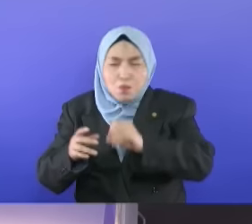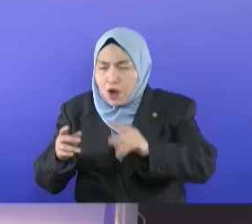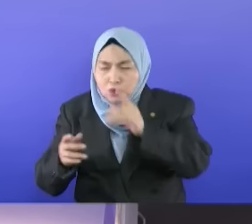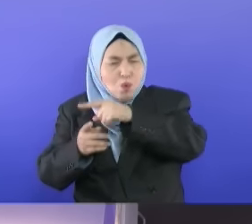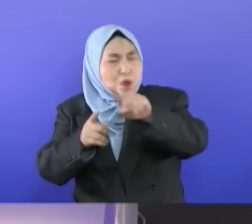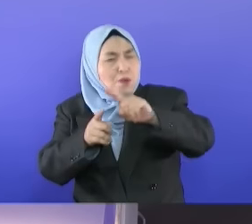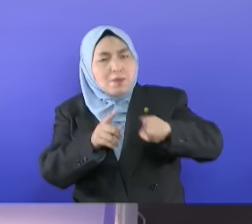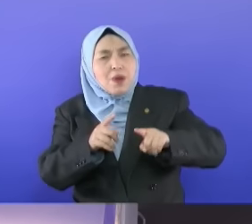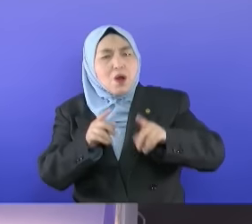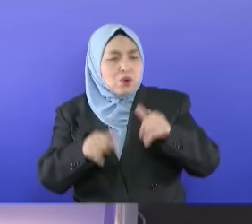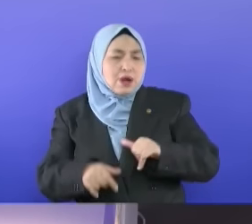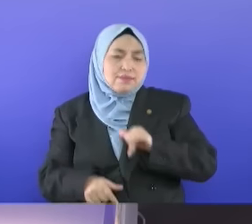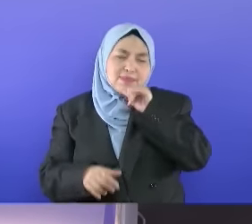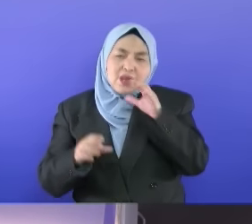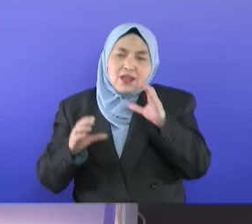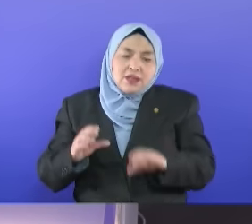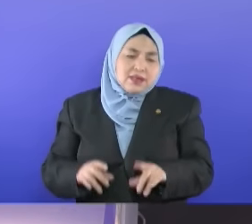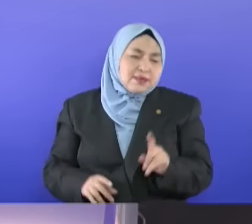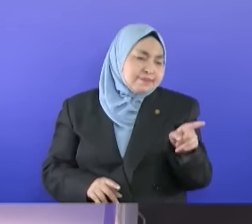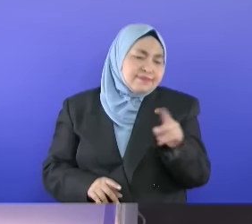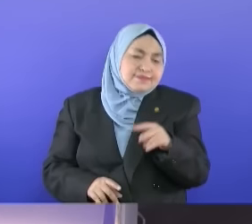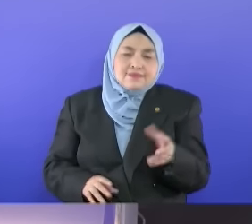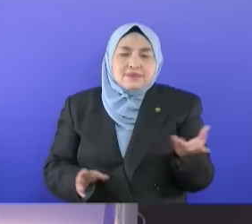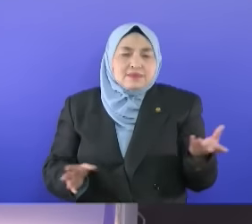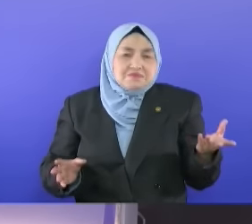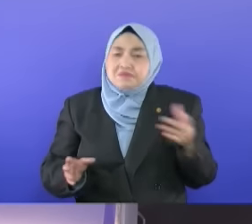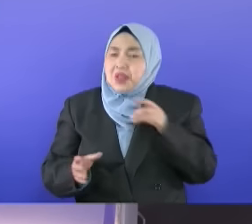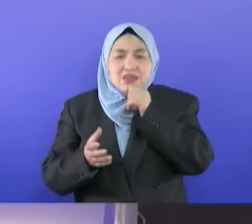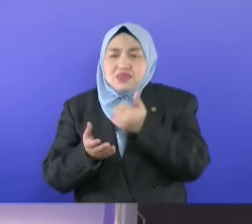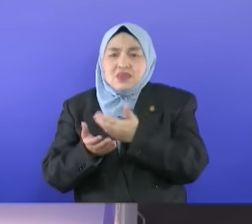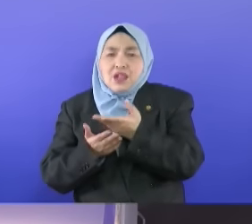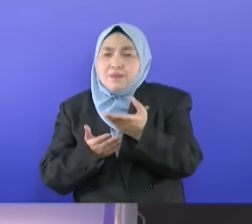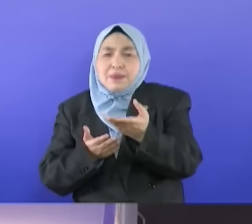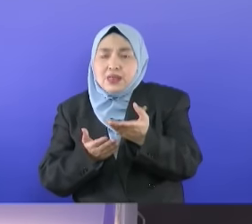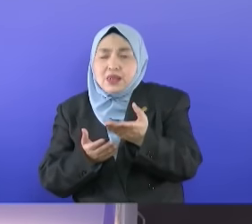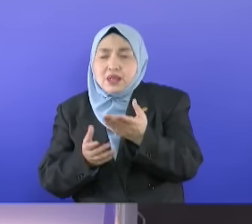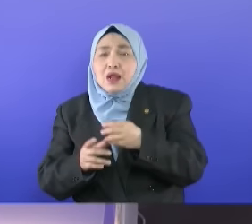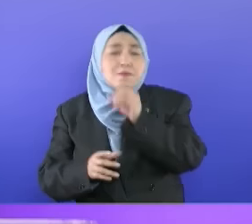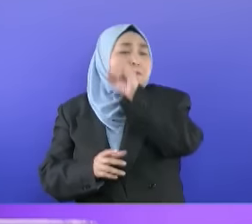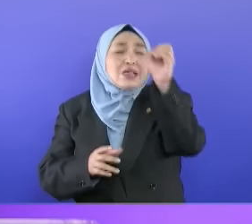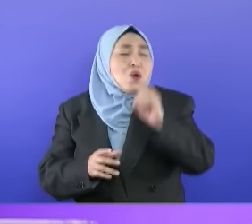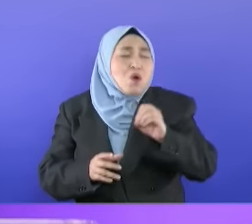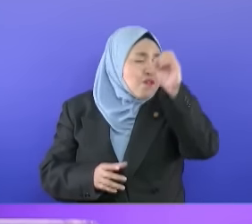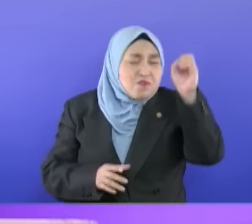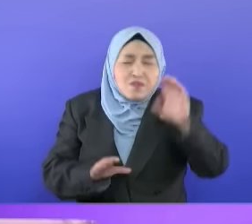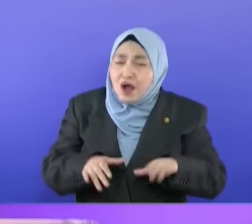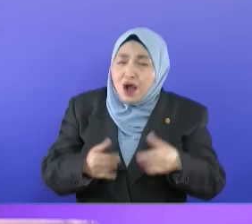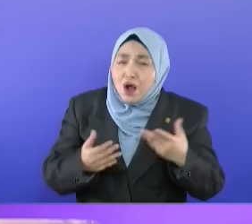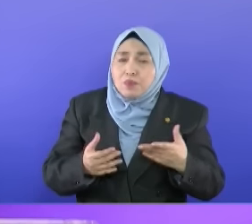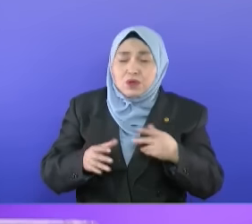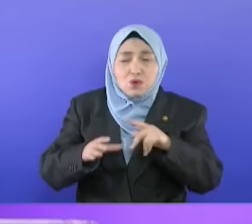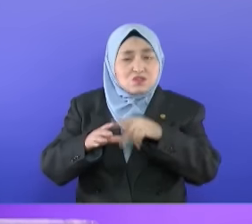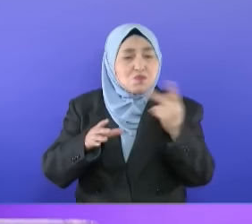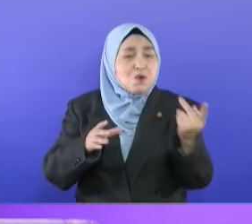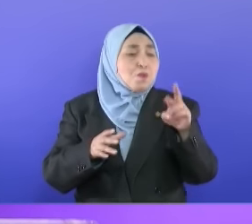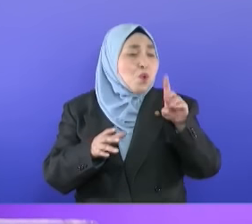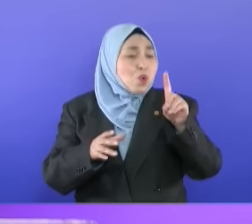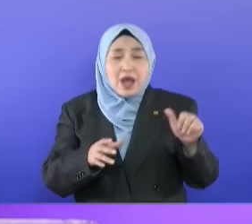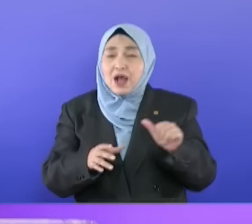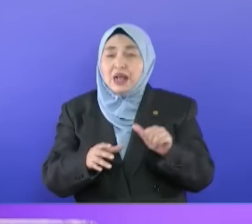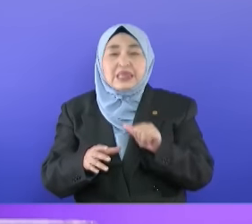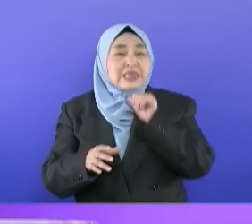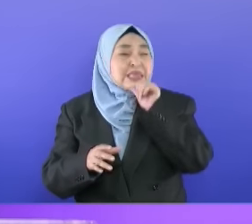orang yang tak yakin sampai ke bilapun dia tak beli ataupun dia bagi Ovo macam mana sekalipun fase produk apa bagus akhirnya